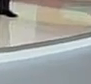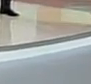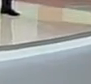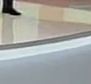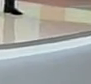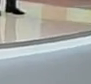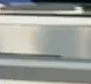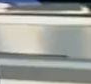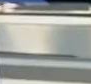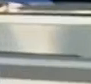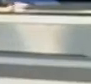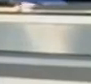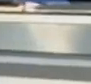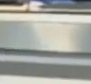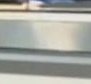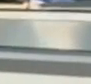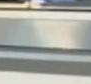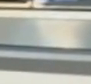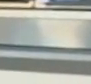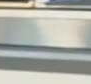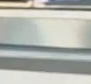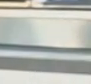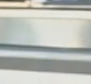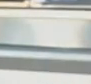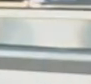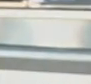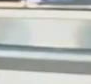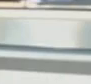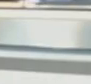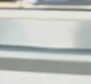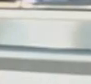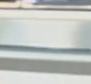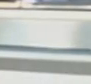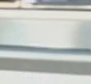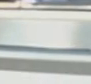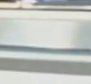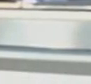At samantala, dumako naman tayo sa botohan sa Taguig. Dumating na raw mga